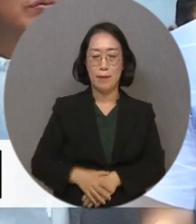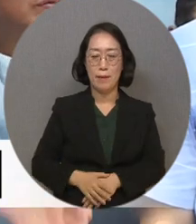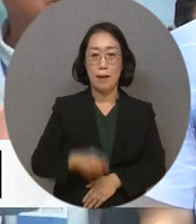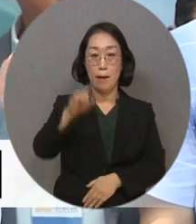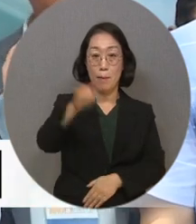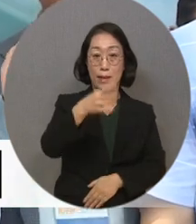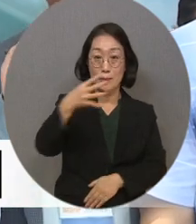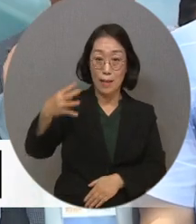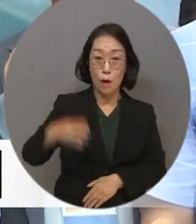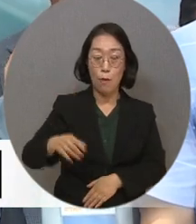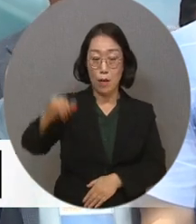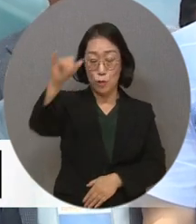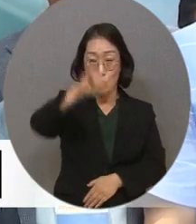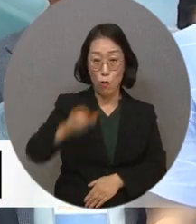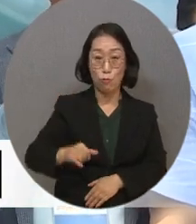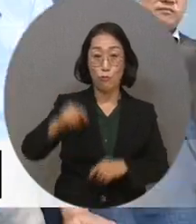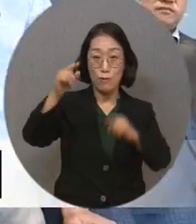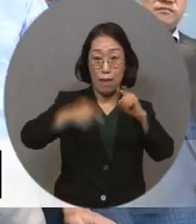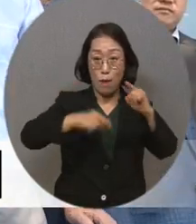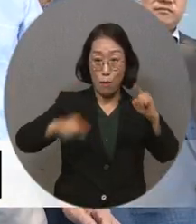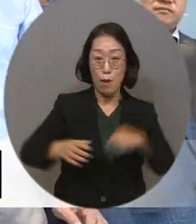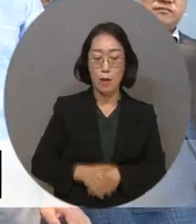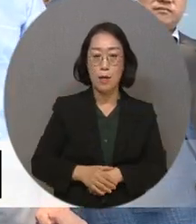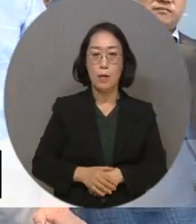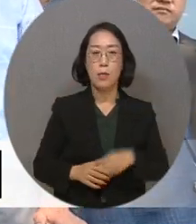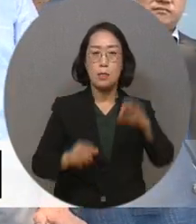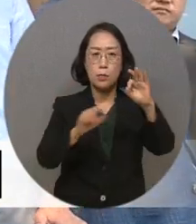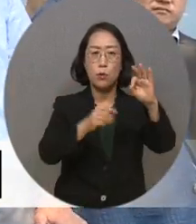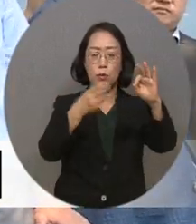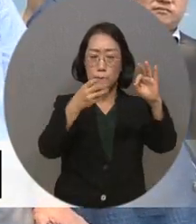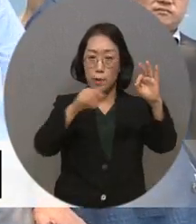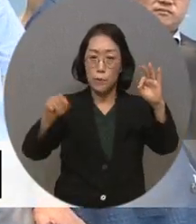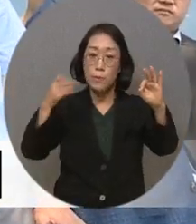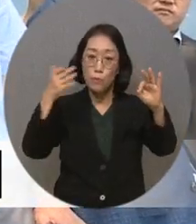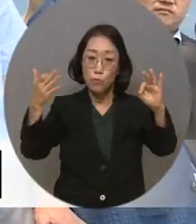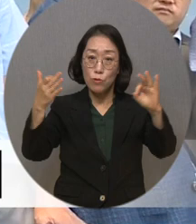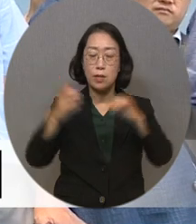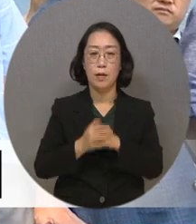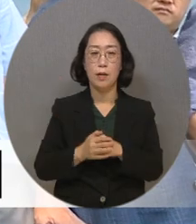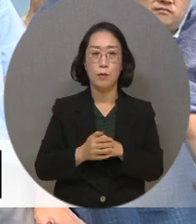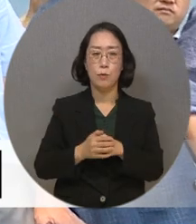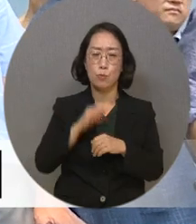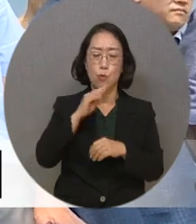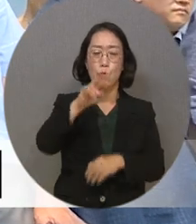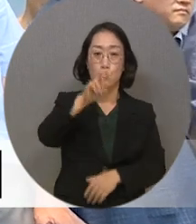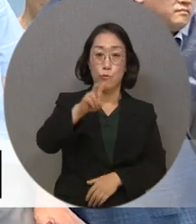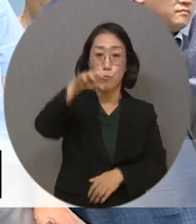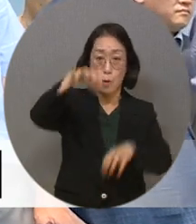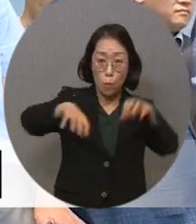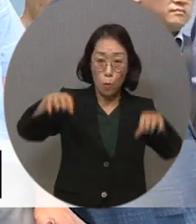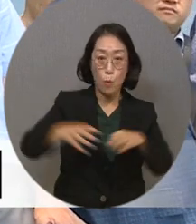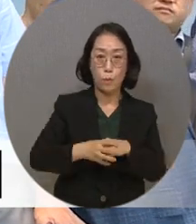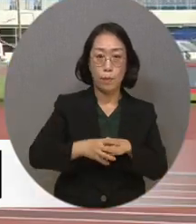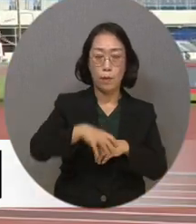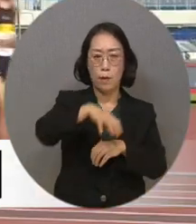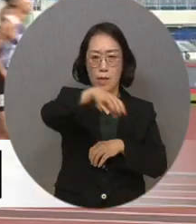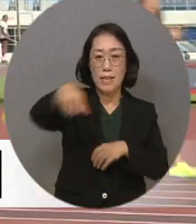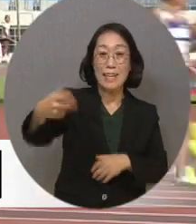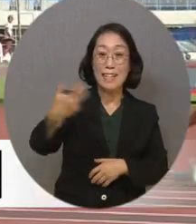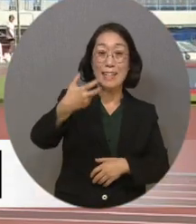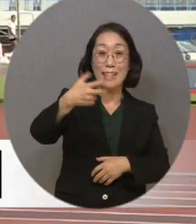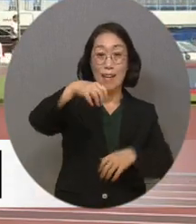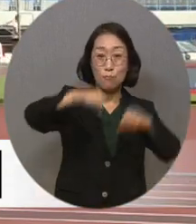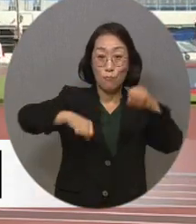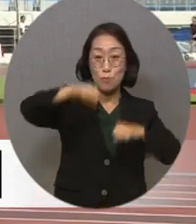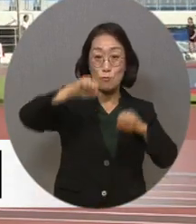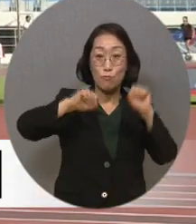제104회 전국체전은 이달 13일부터 19일까지 전남 22개 시군 70개 경기장에서